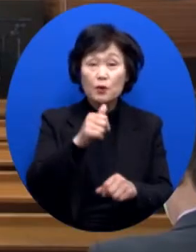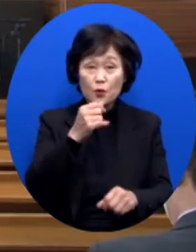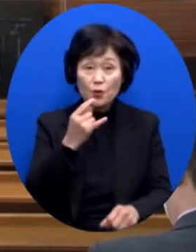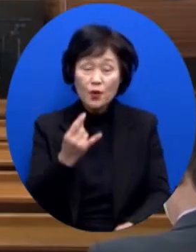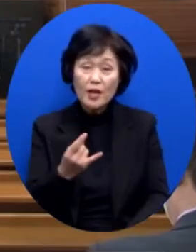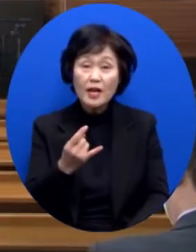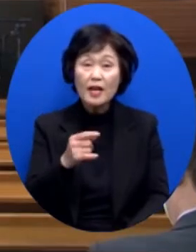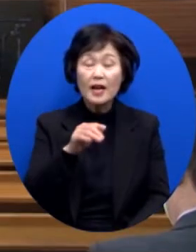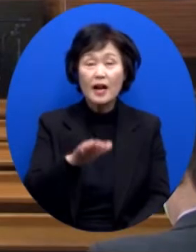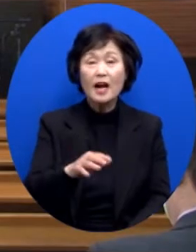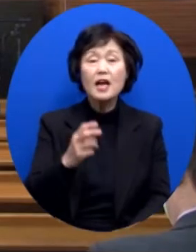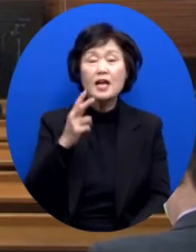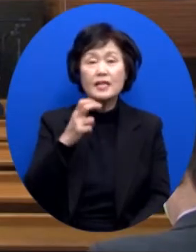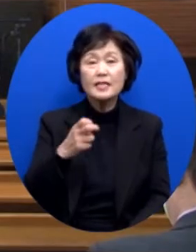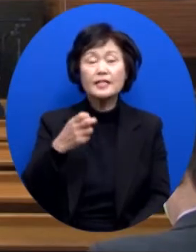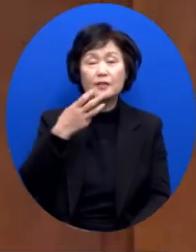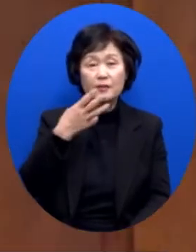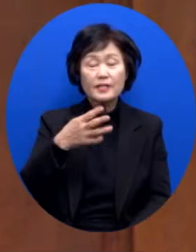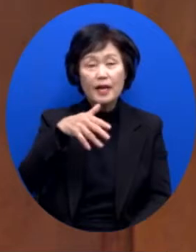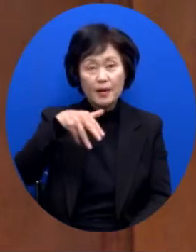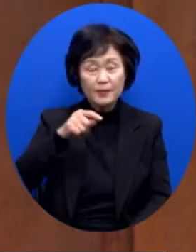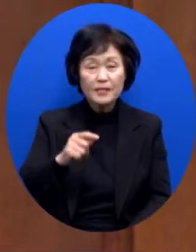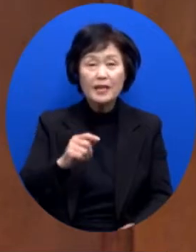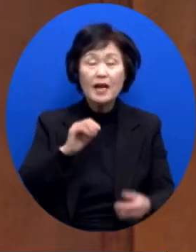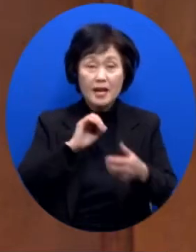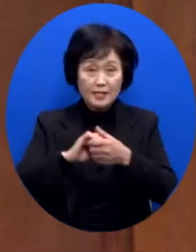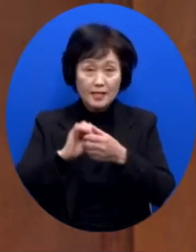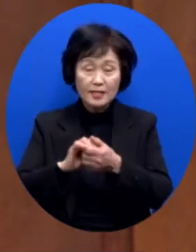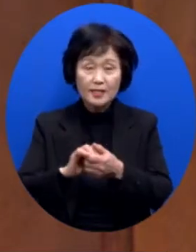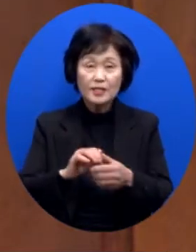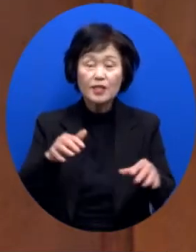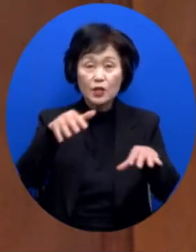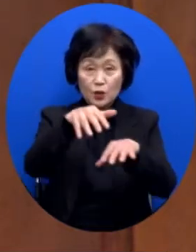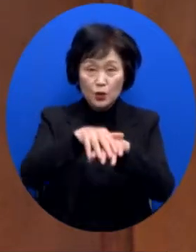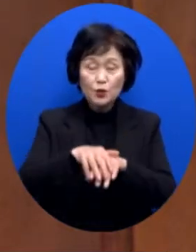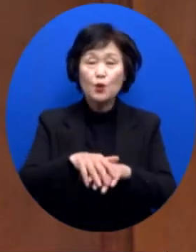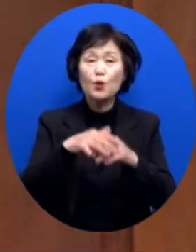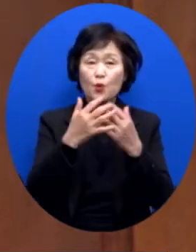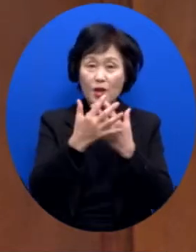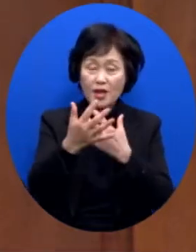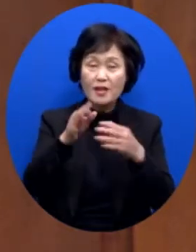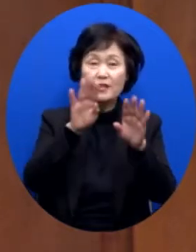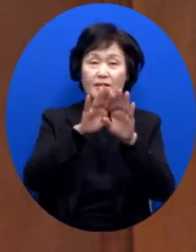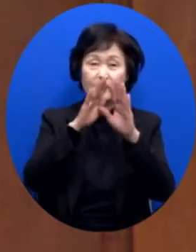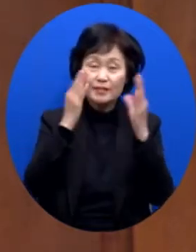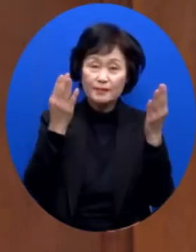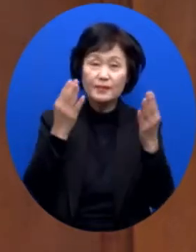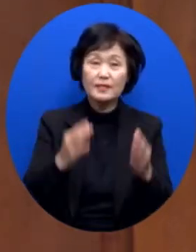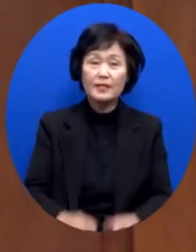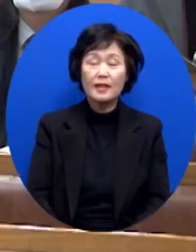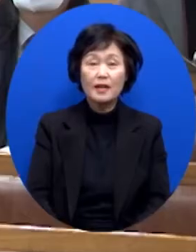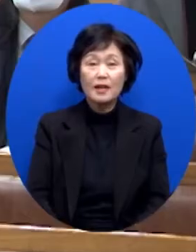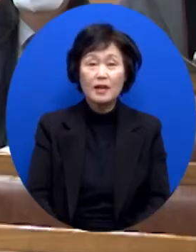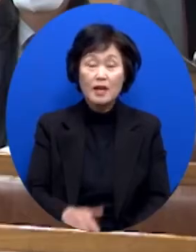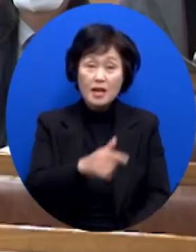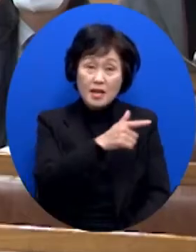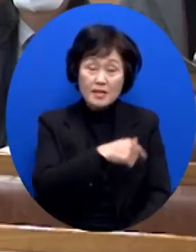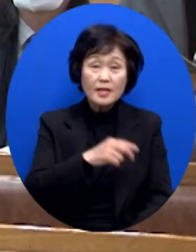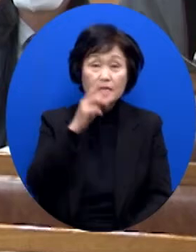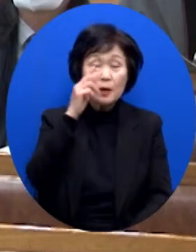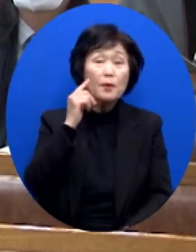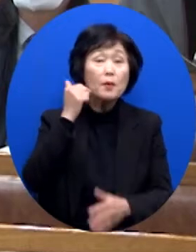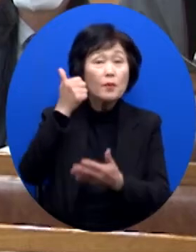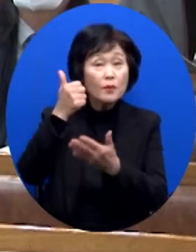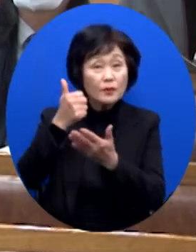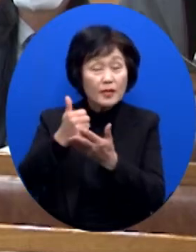말씀을 전한 제주 집회 이사장 박 창 권 목사는 군 선교는 한국의 미래를 살리는 가장 중요한 사역이 라며